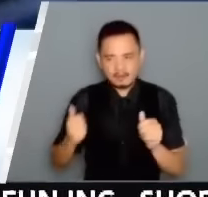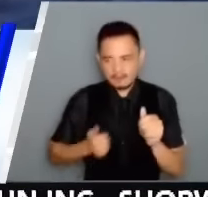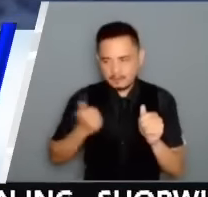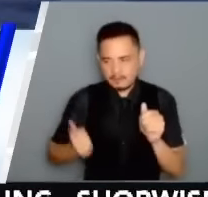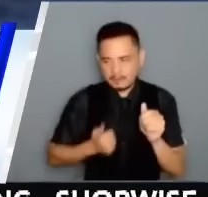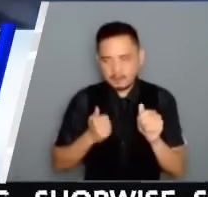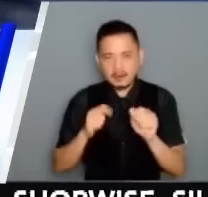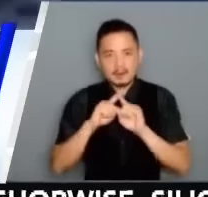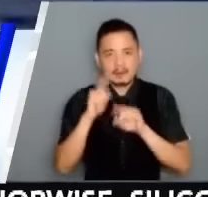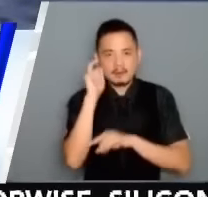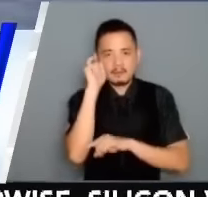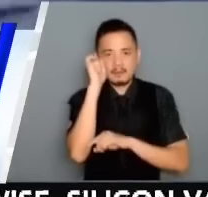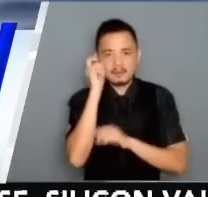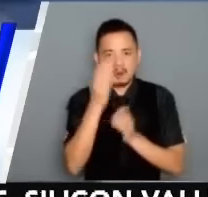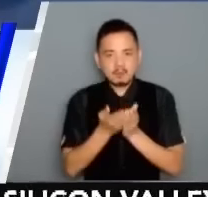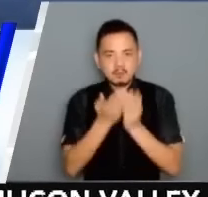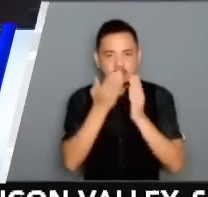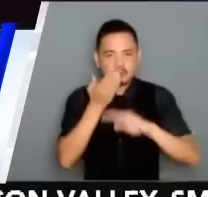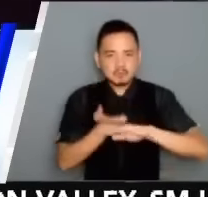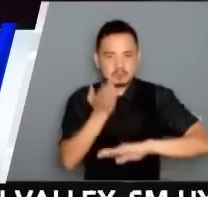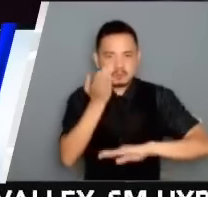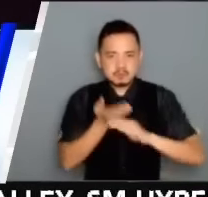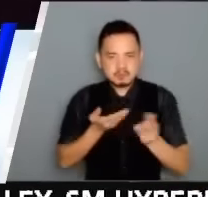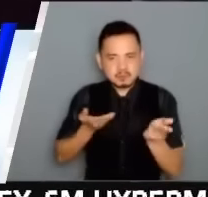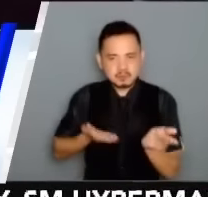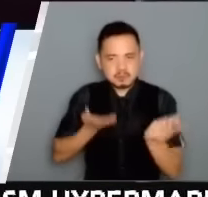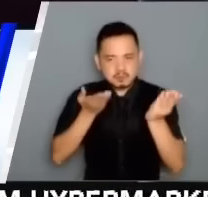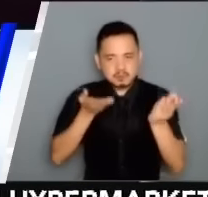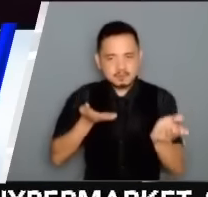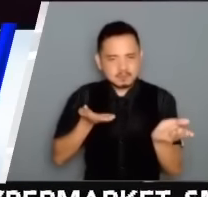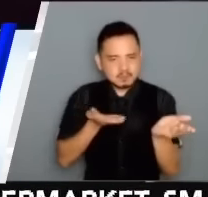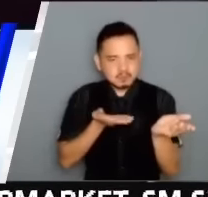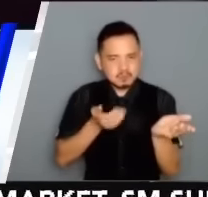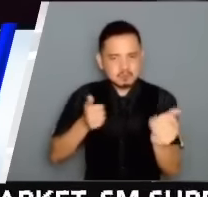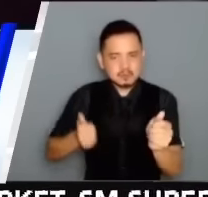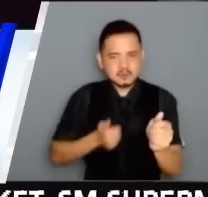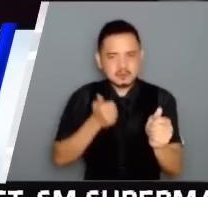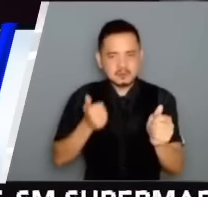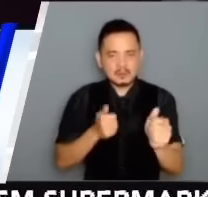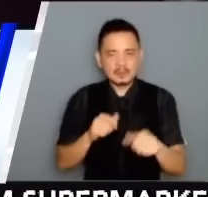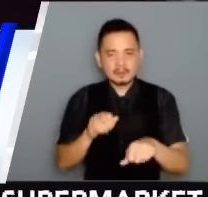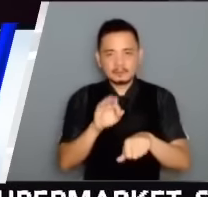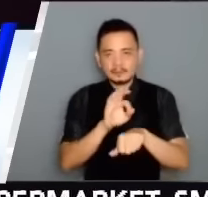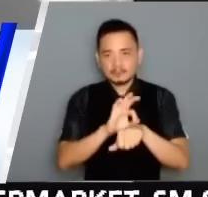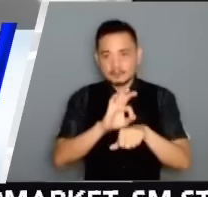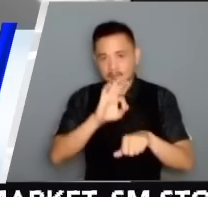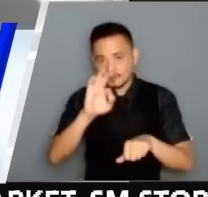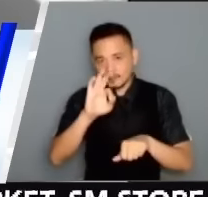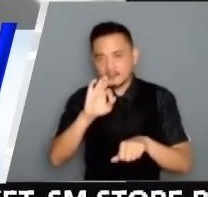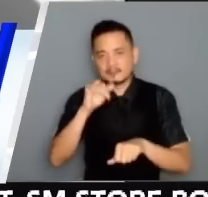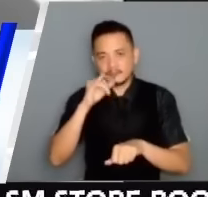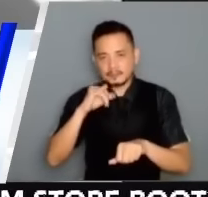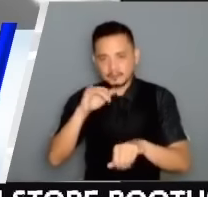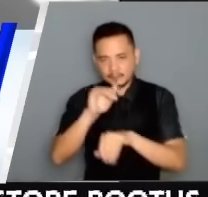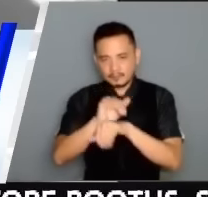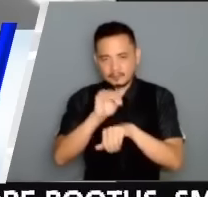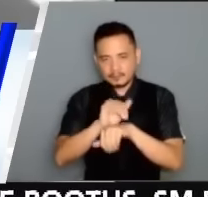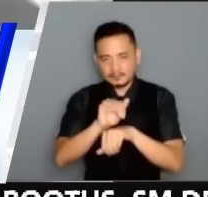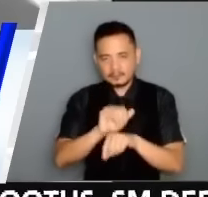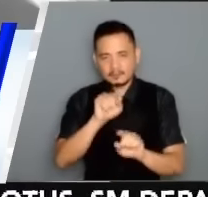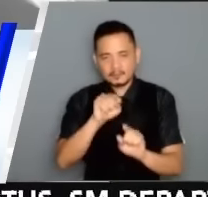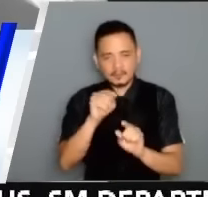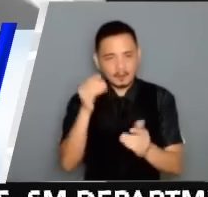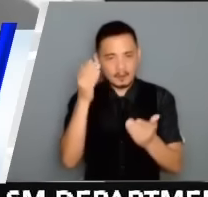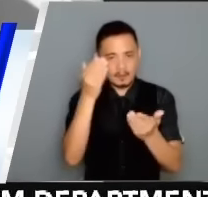China Coast Guard at Hubei class missile boat. Alas 9 ng gabi, nakabalik ang rubber boat ng PCG kargang sugatang sundalo